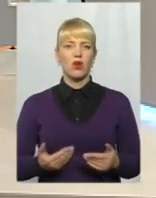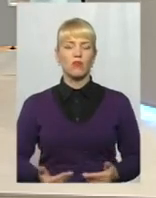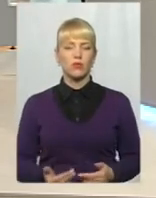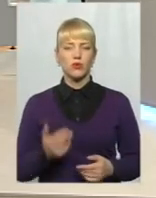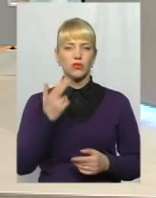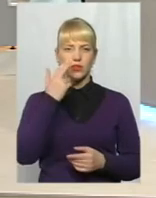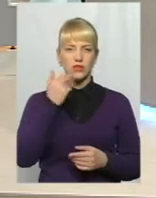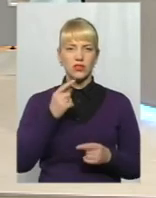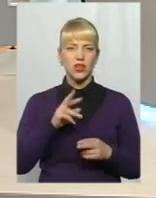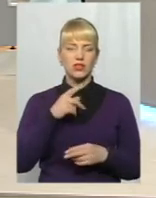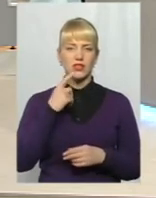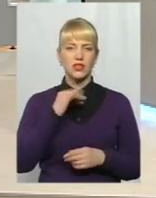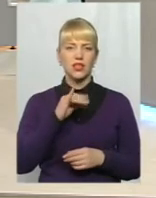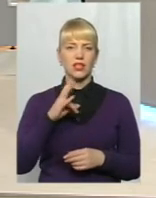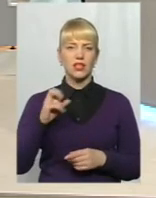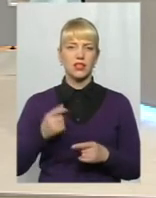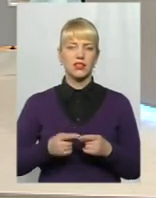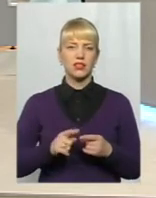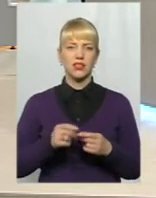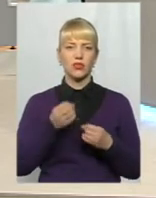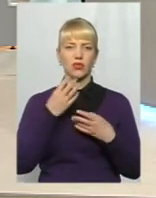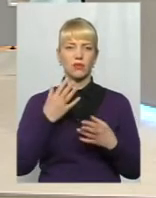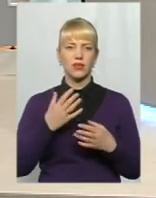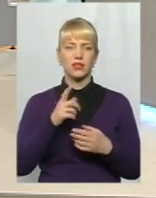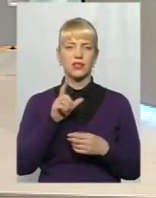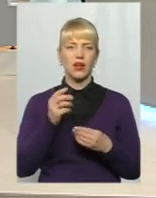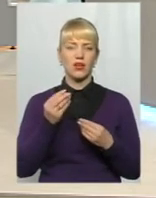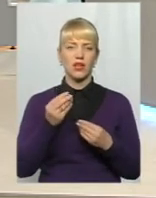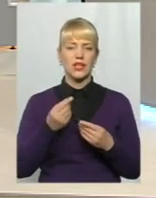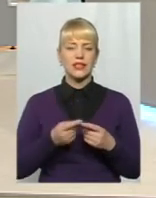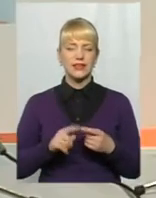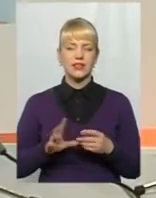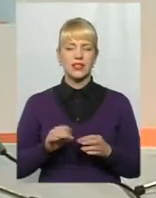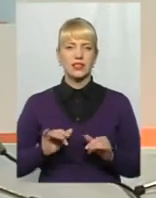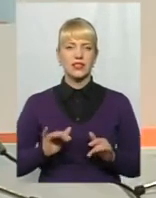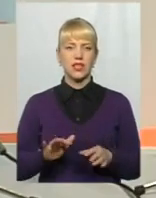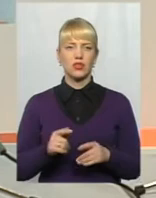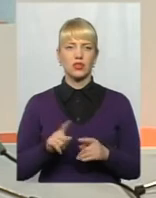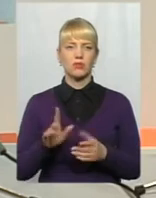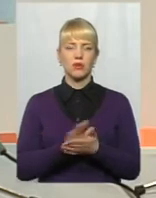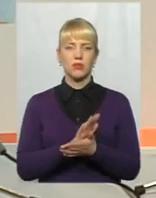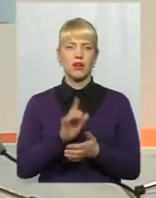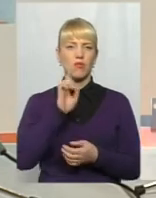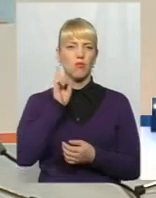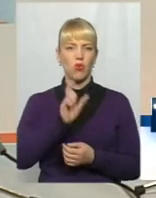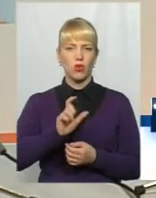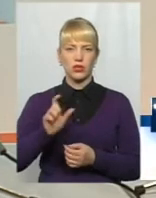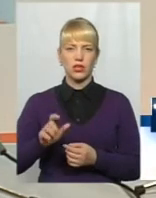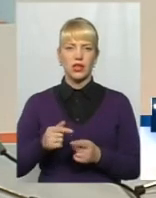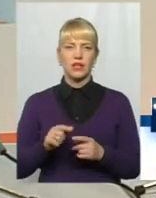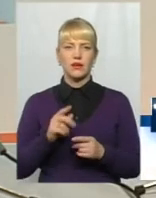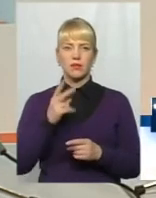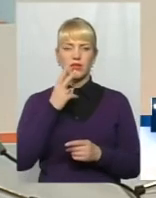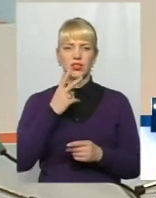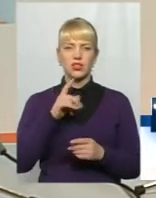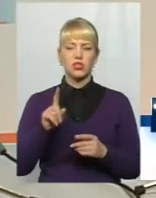так як сказала пані Інна, це дуже добре, запрошу до цих всіх заходів по прибиранню молодь. Молодь буде бачити, як це важко прибирати